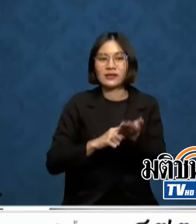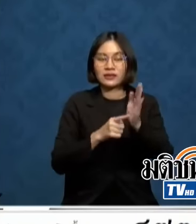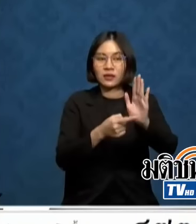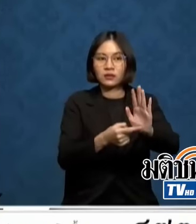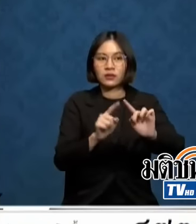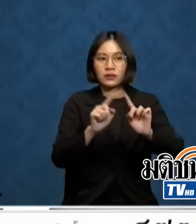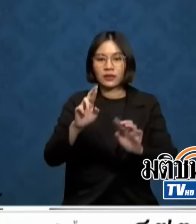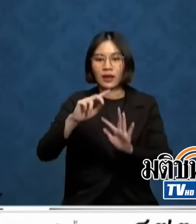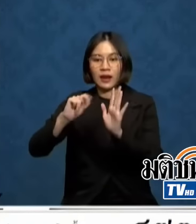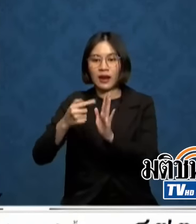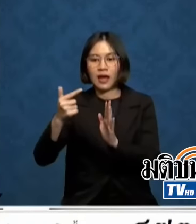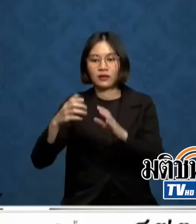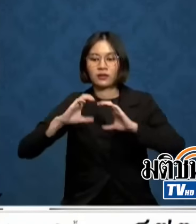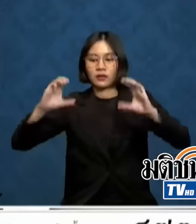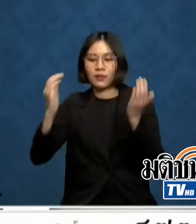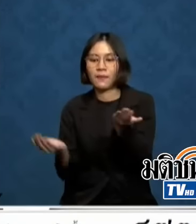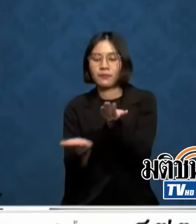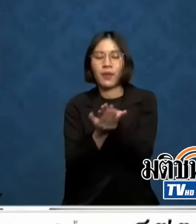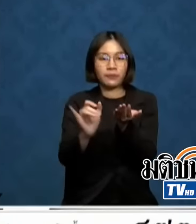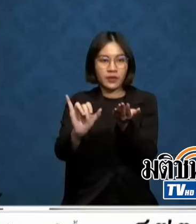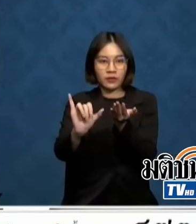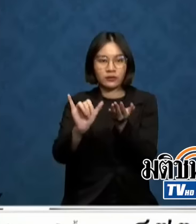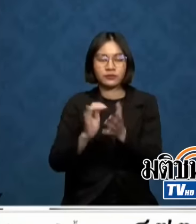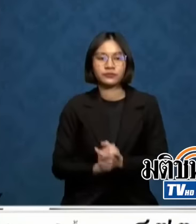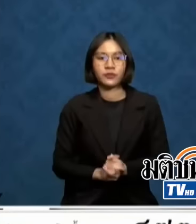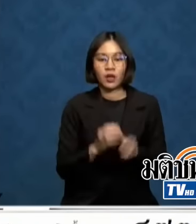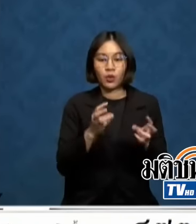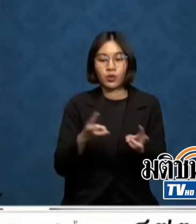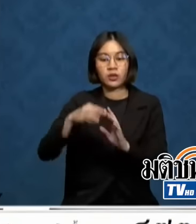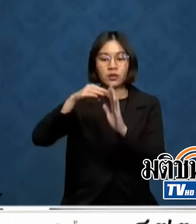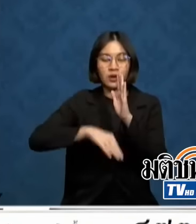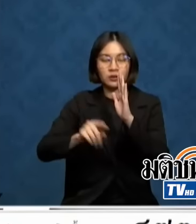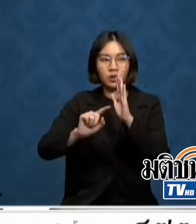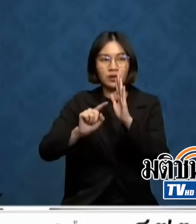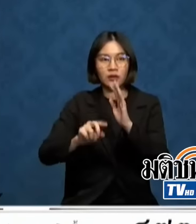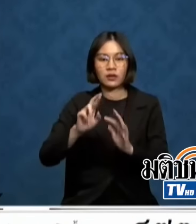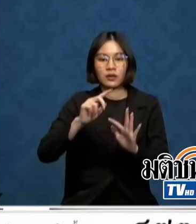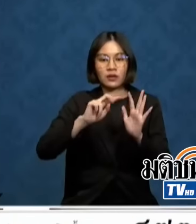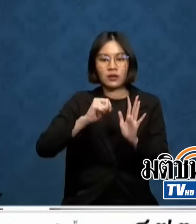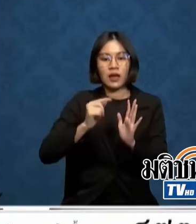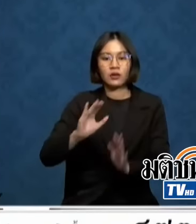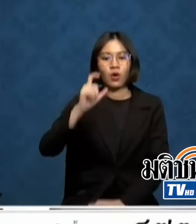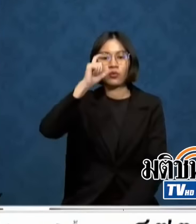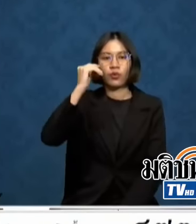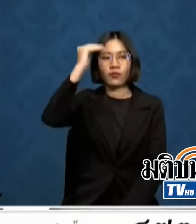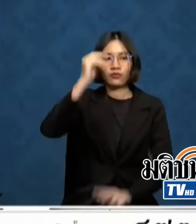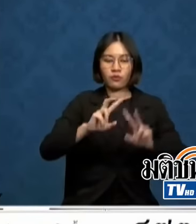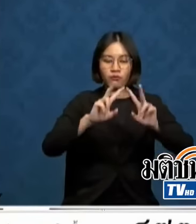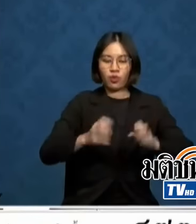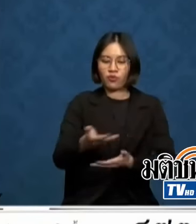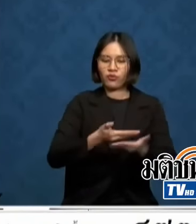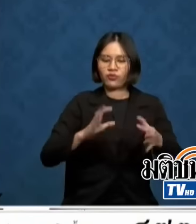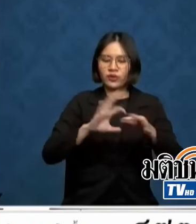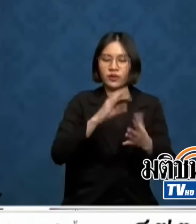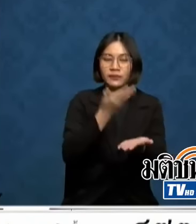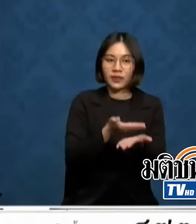โดยที่ยังไม่มีร่างของรัฐบาลนั้นเข้ามาประกบในเชิงหลักการครับแม้ร่างของคุณักสิมาอาจจะถูกตีความในรอบนี้ว่าเป็น